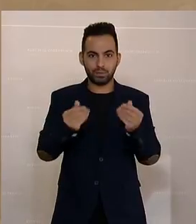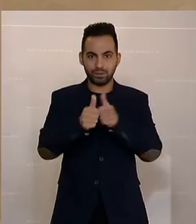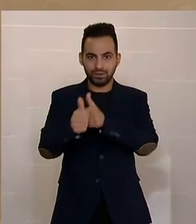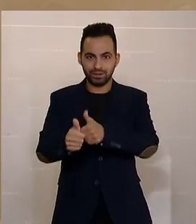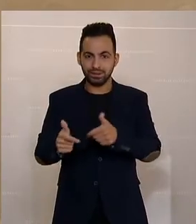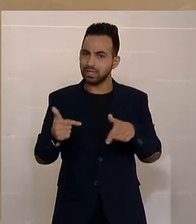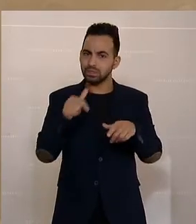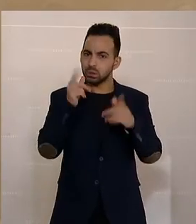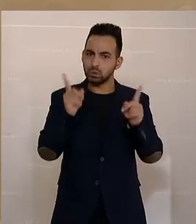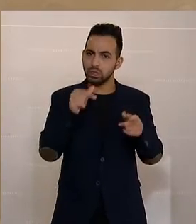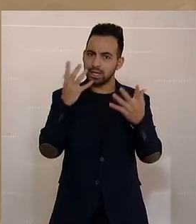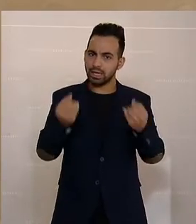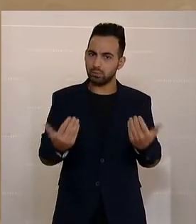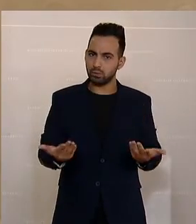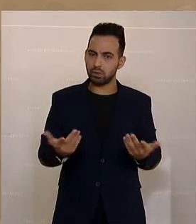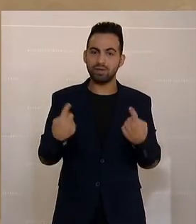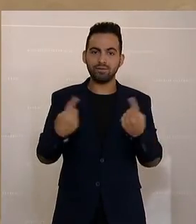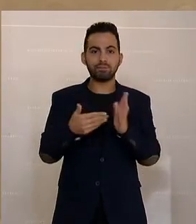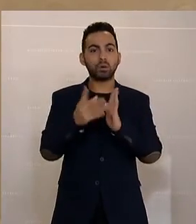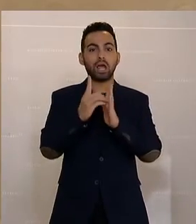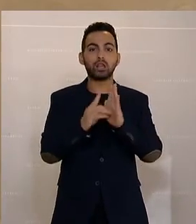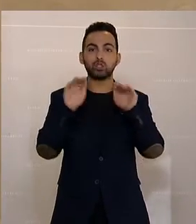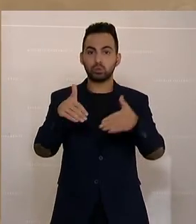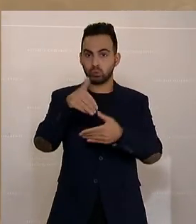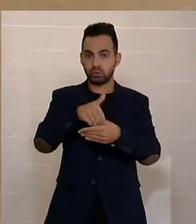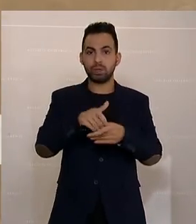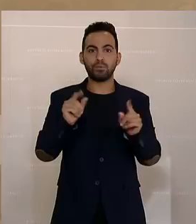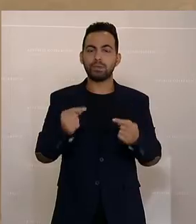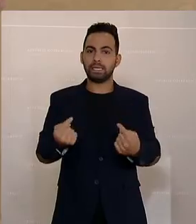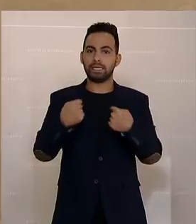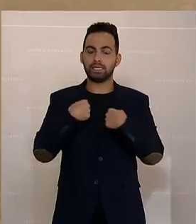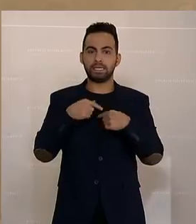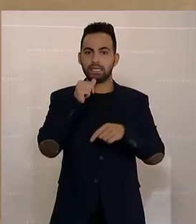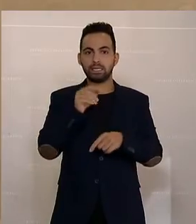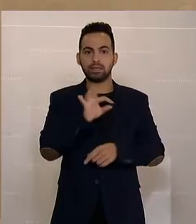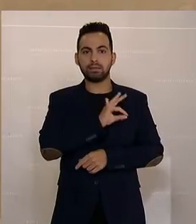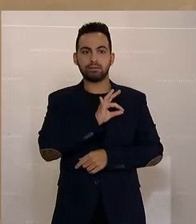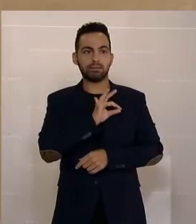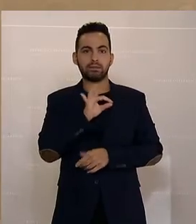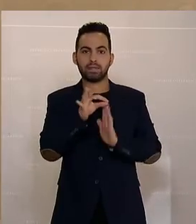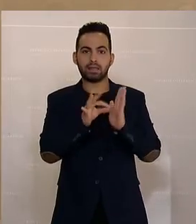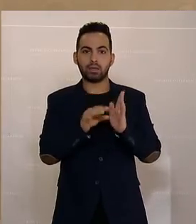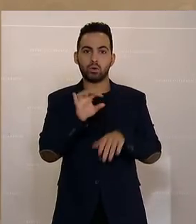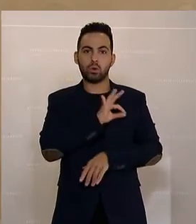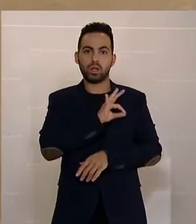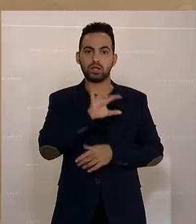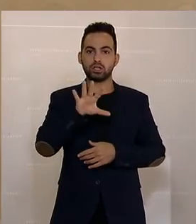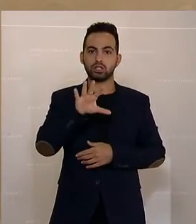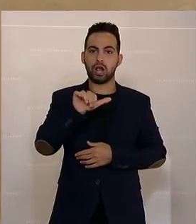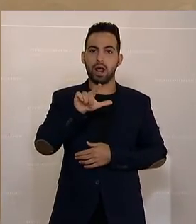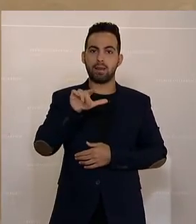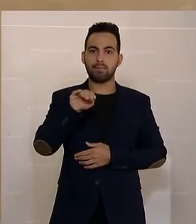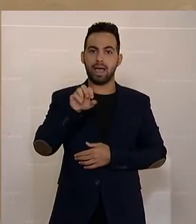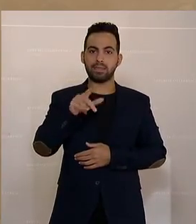sein. Wir brauchen einen Datenschutz, so dass ich nicht die Daten vom Kollegen Schallmeiner habe und er nicht meine. Das